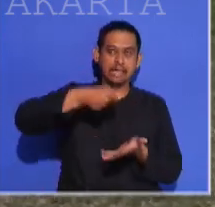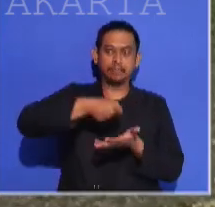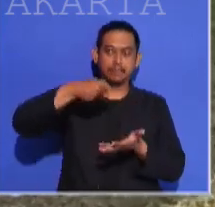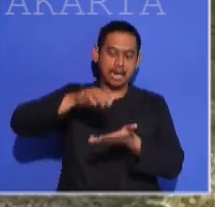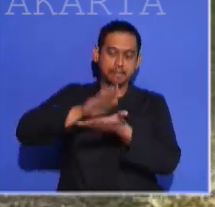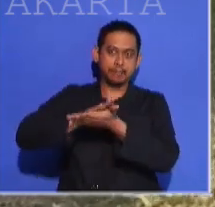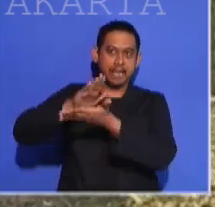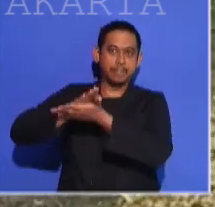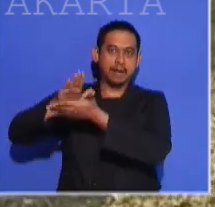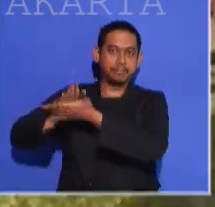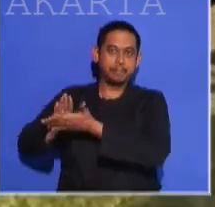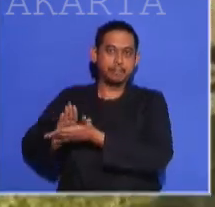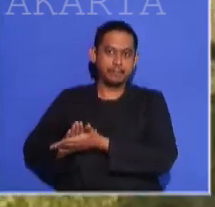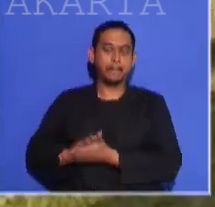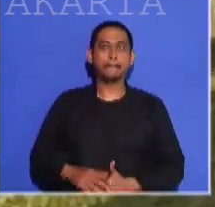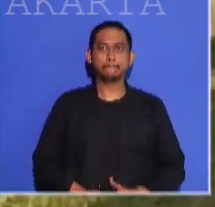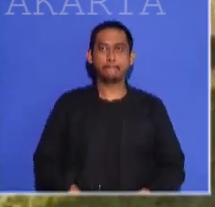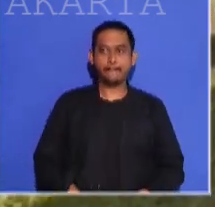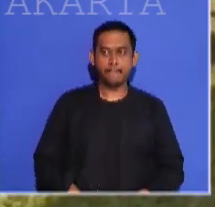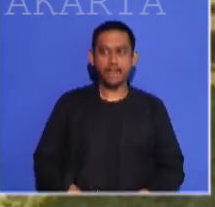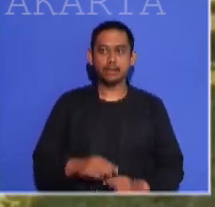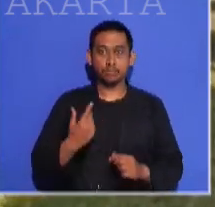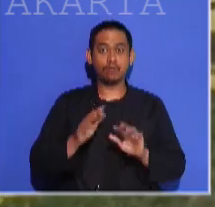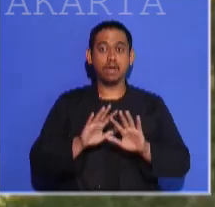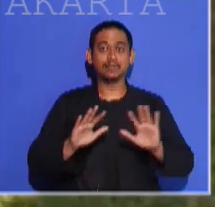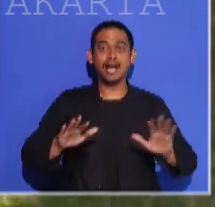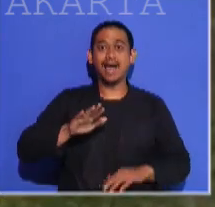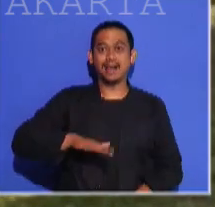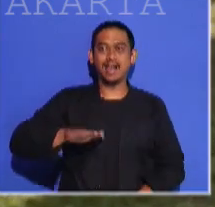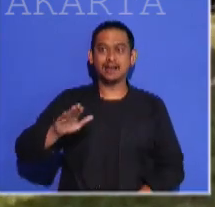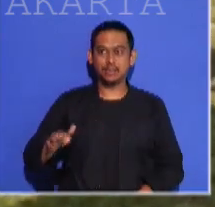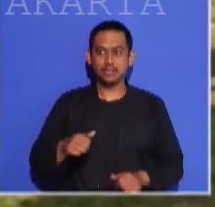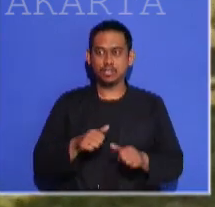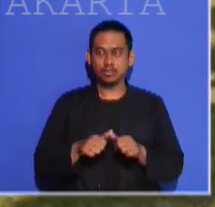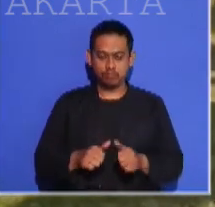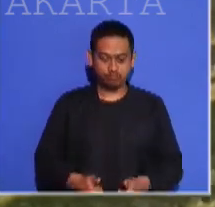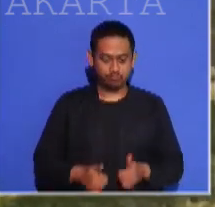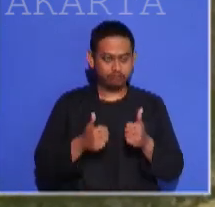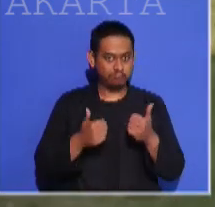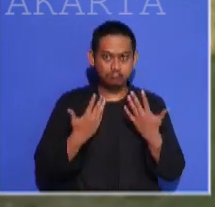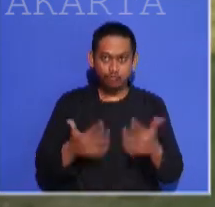renteng meski membatik mayoritas siswa SMK hasil karya mereka tak kalah dengan